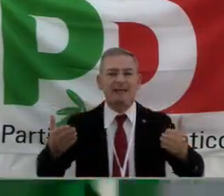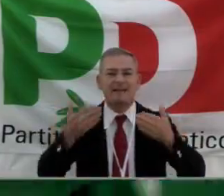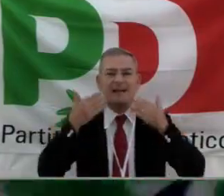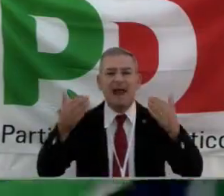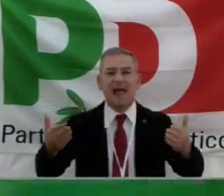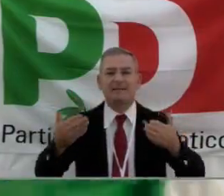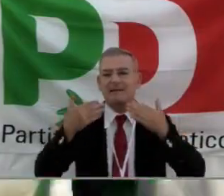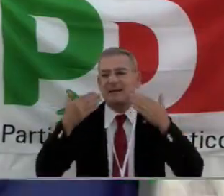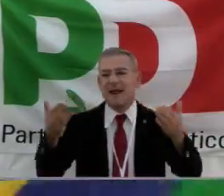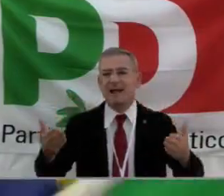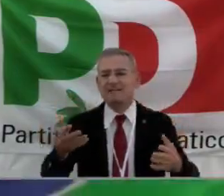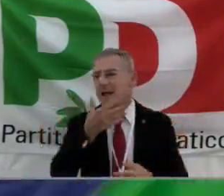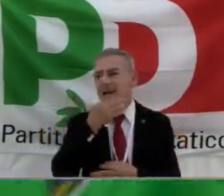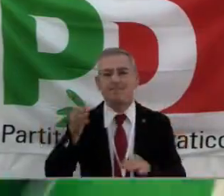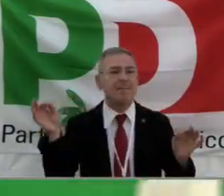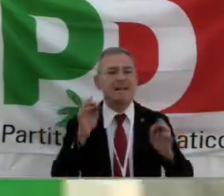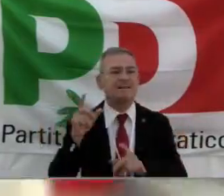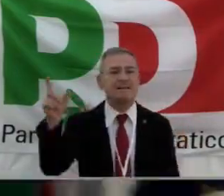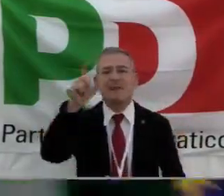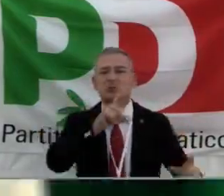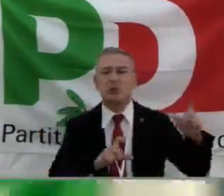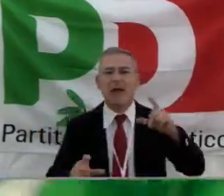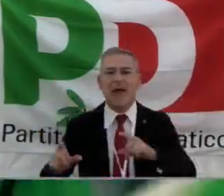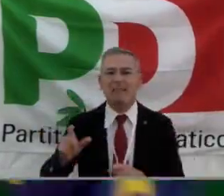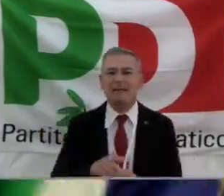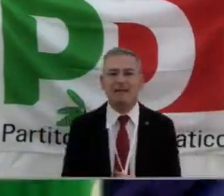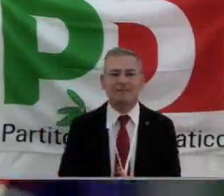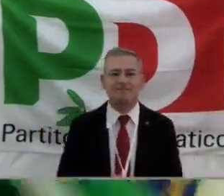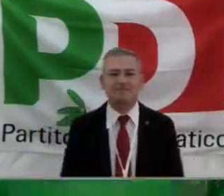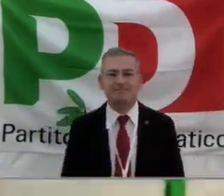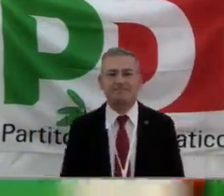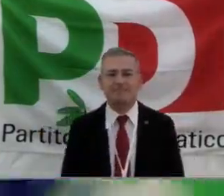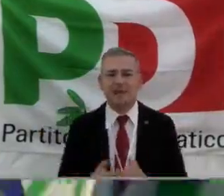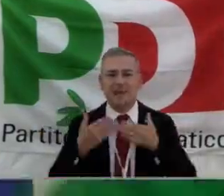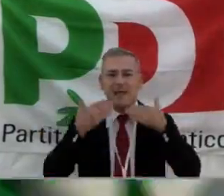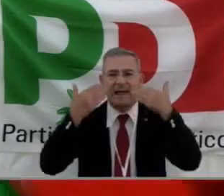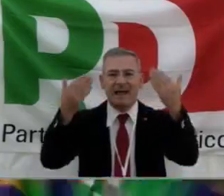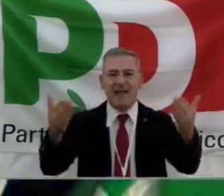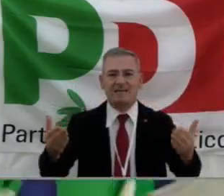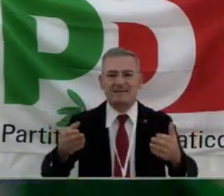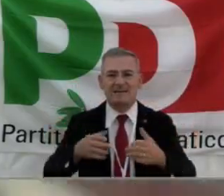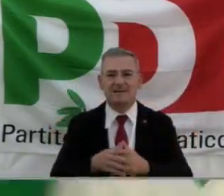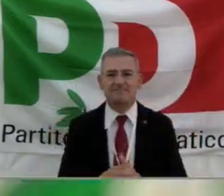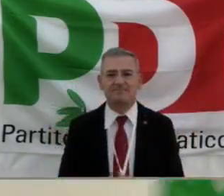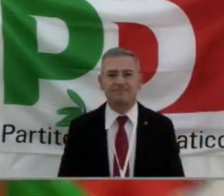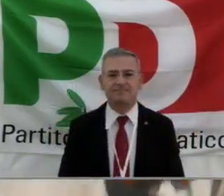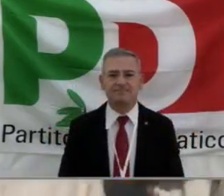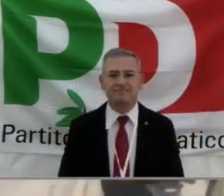Grazie per questa bellissima giornata. Grazie.